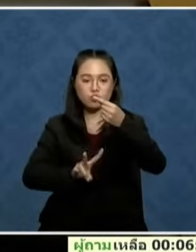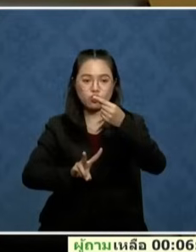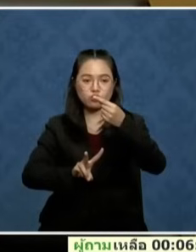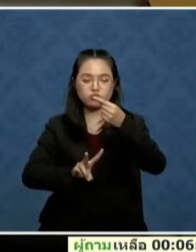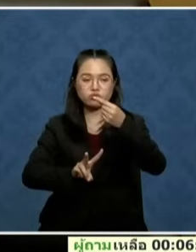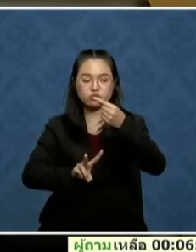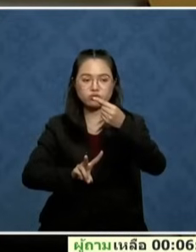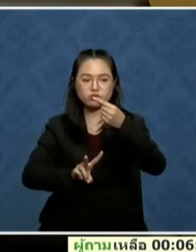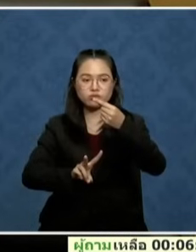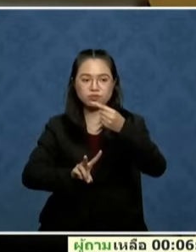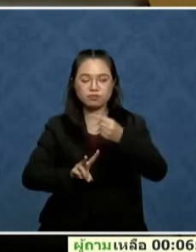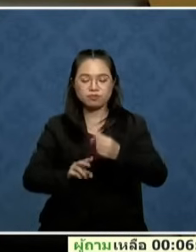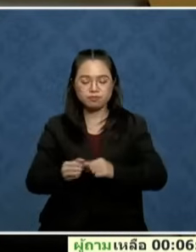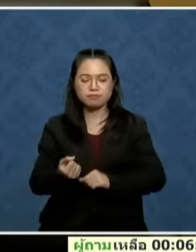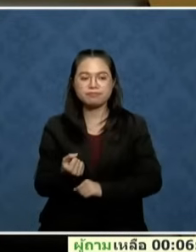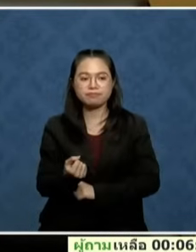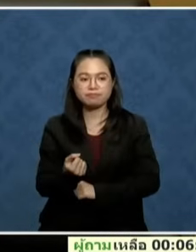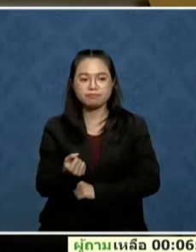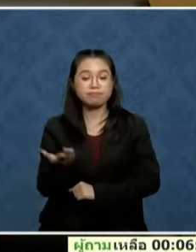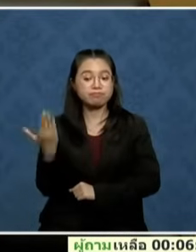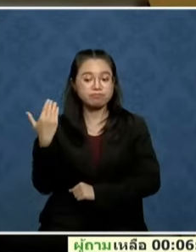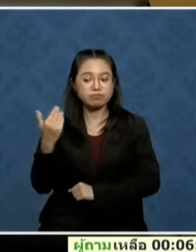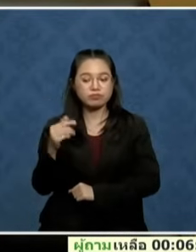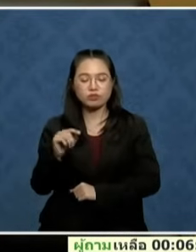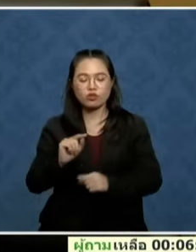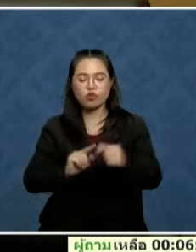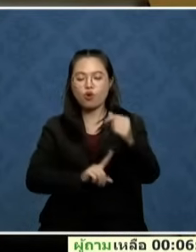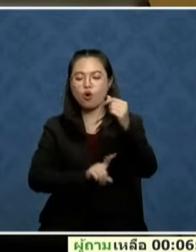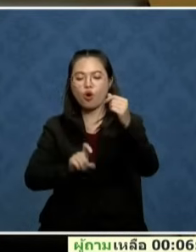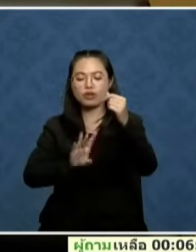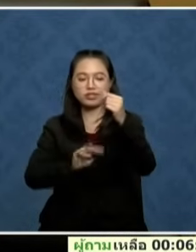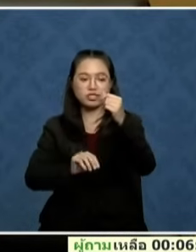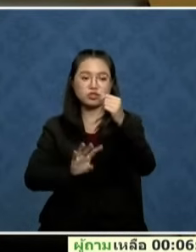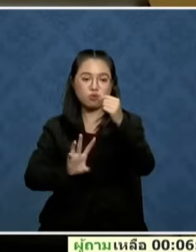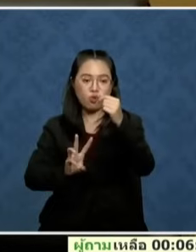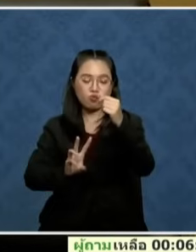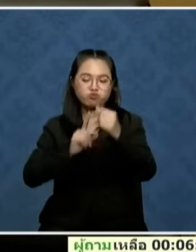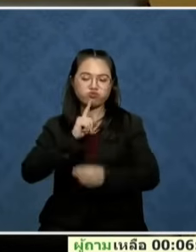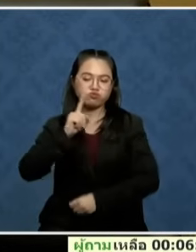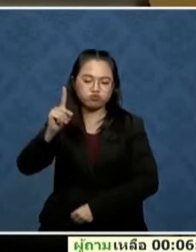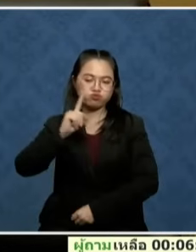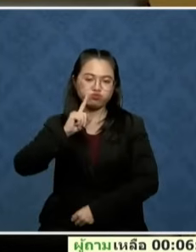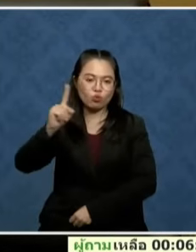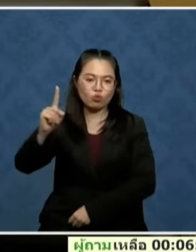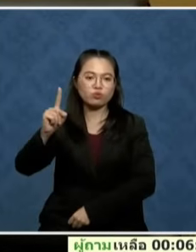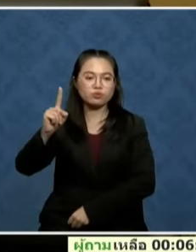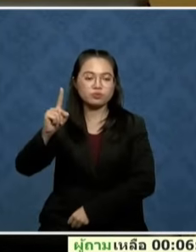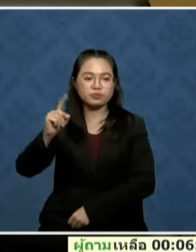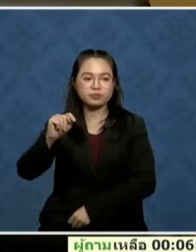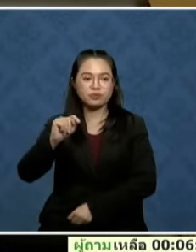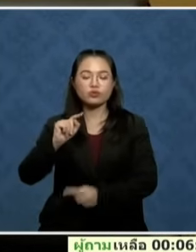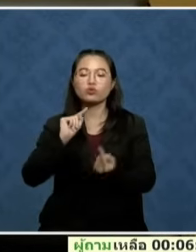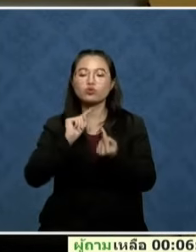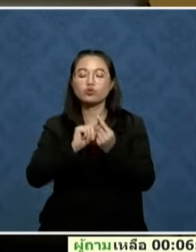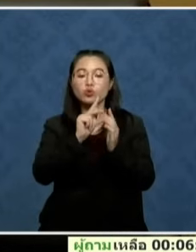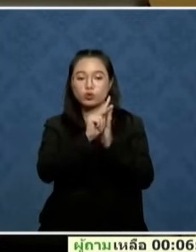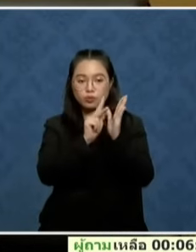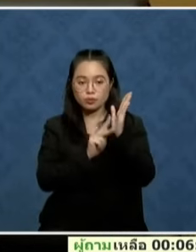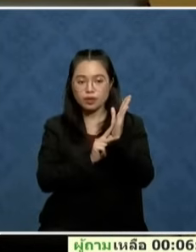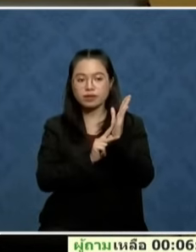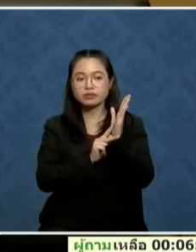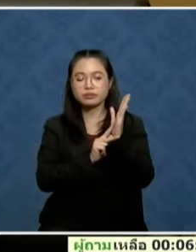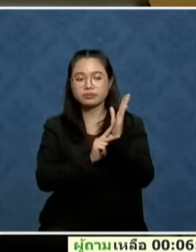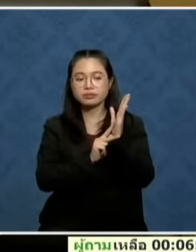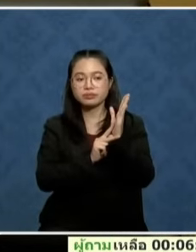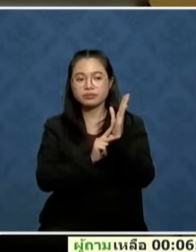องของข้อ146ด้วยค่ะเนื่องจากข้อที่เป็นข้อกฎหมายและเป็นการออกความเห็น